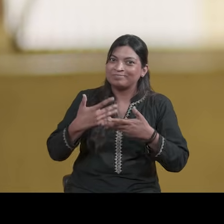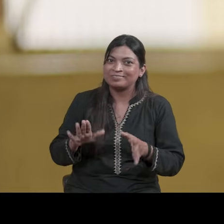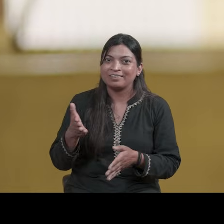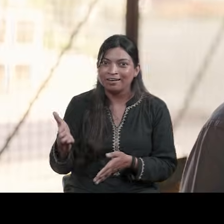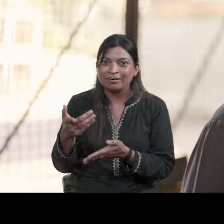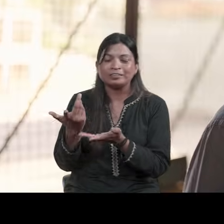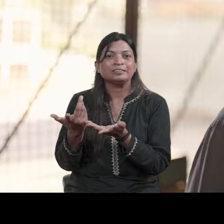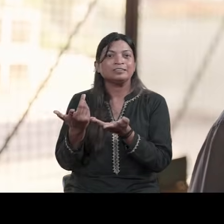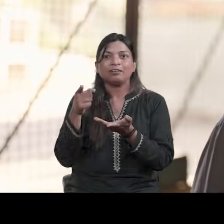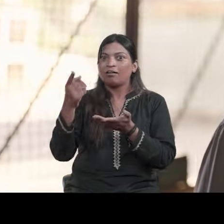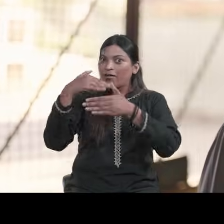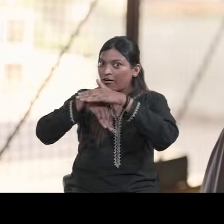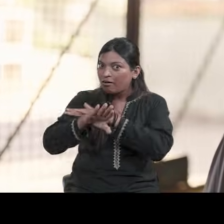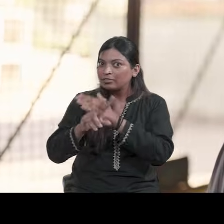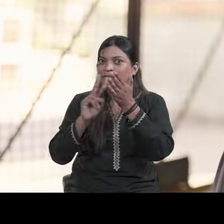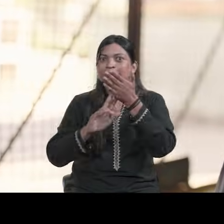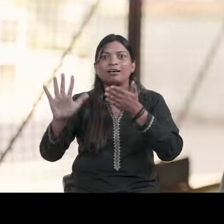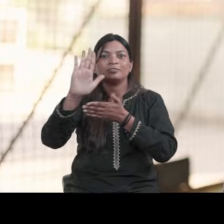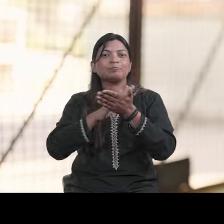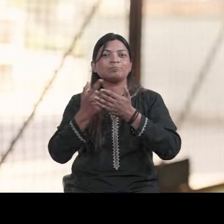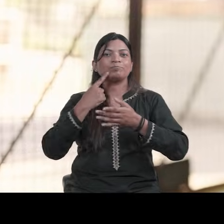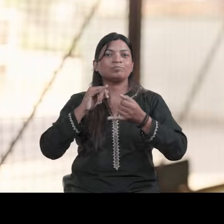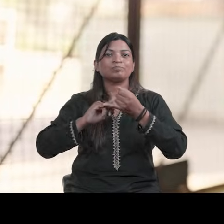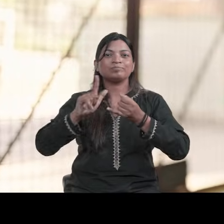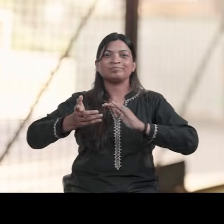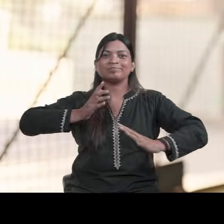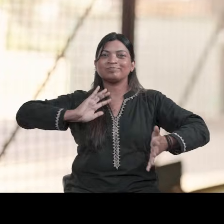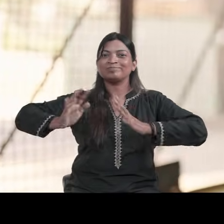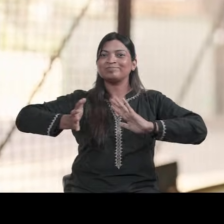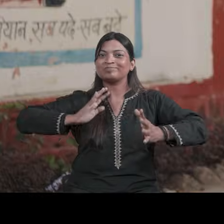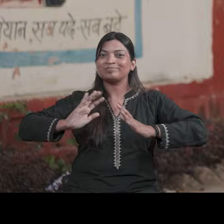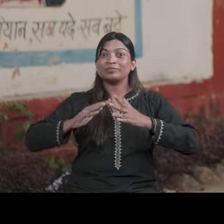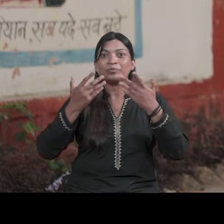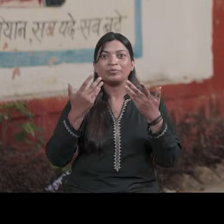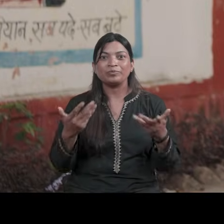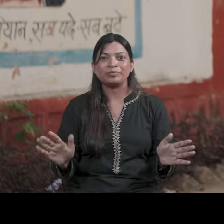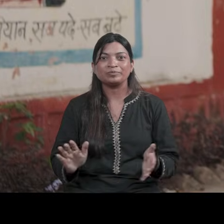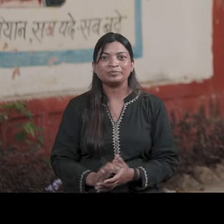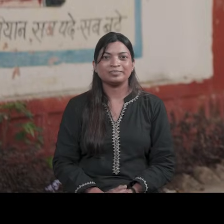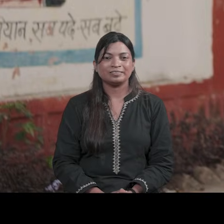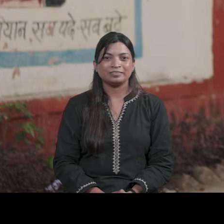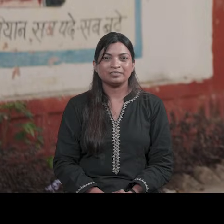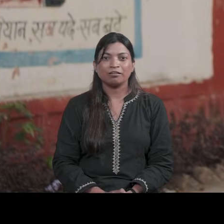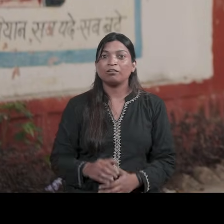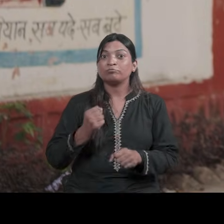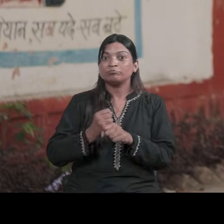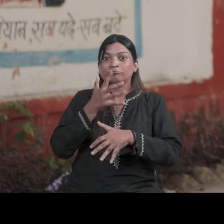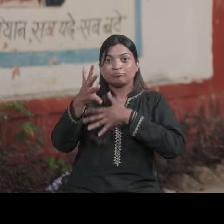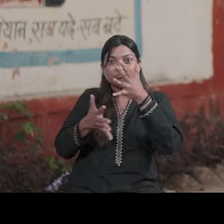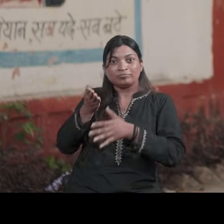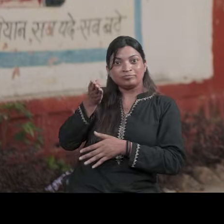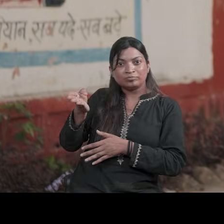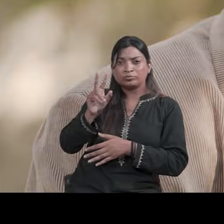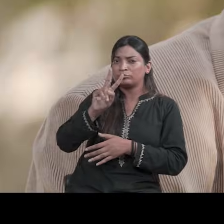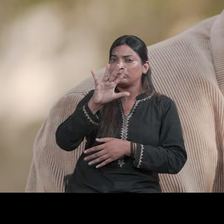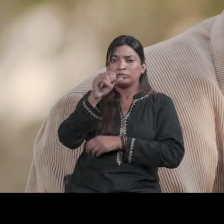गाया गया था। ज्ञानेंद्र पुरोहित जो हैं वो इस काम में बहुत समय से, लगभग पिछले 25 सालों से लगे हुए होंगे और